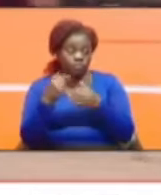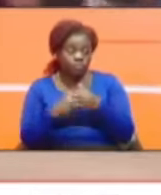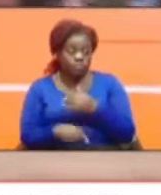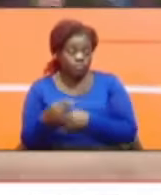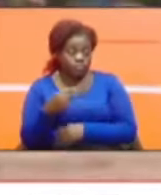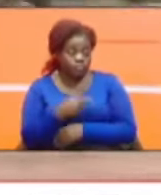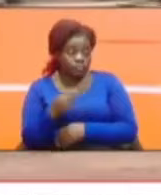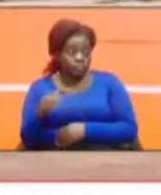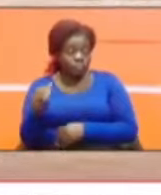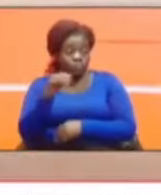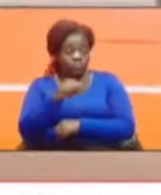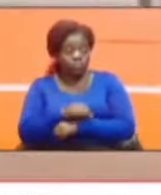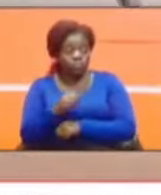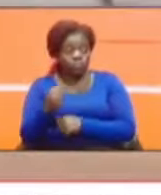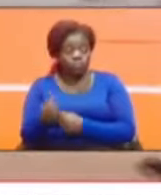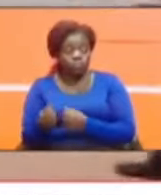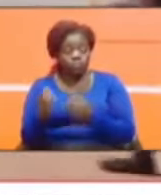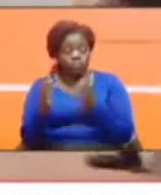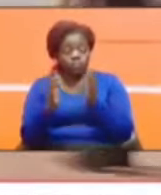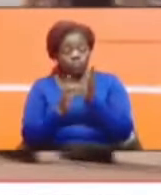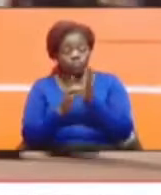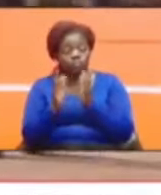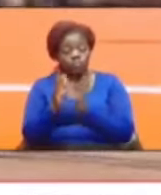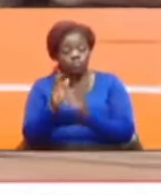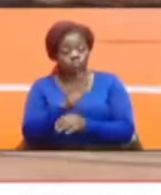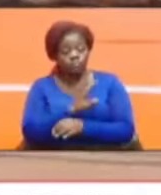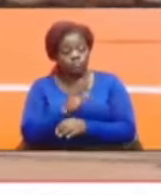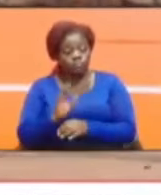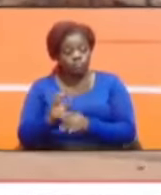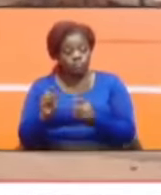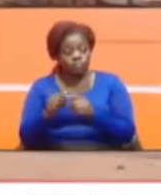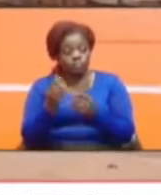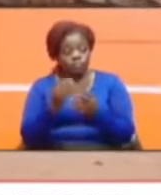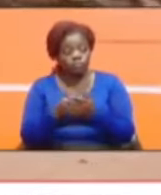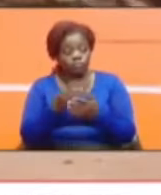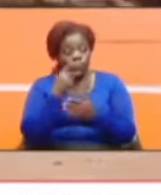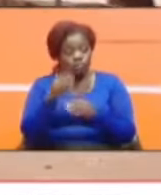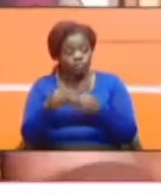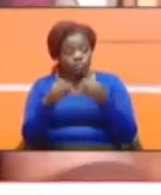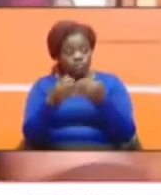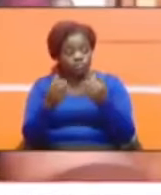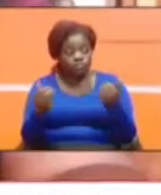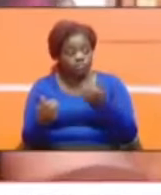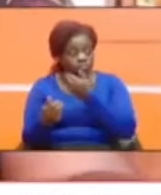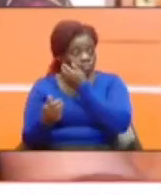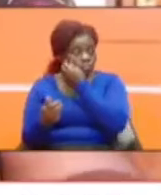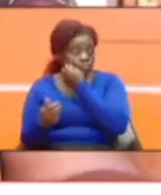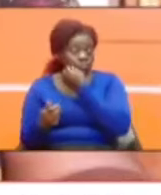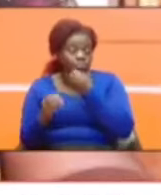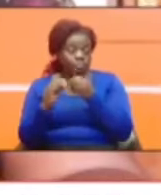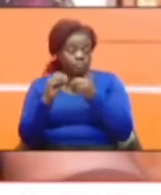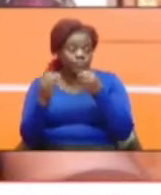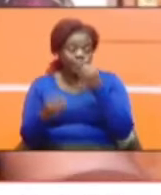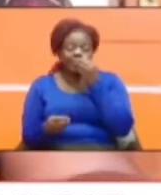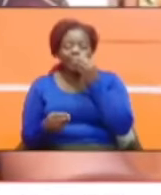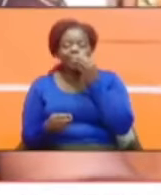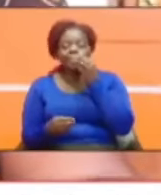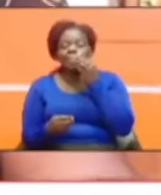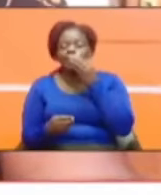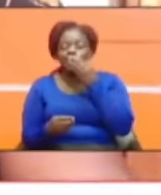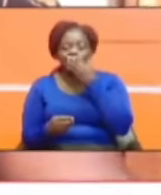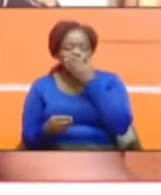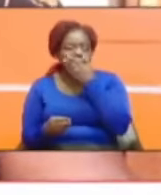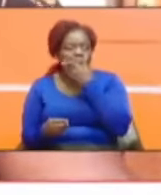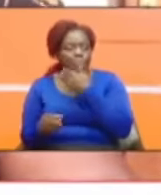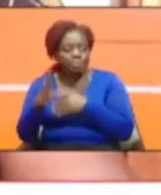Maranatha High School eri ku musingi gwa Kristo n'asaba abazadde okubongera abaana bababangule. Omwana wo bw'avira ano ku Maranatha